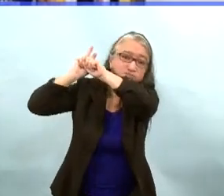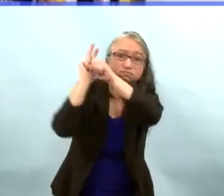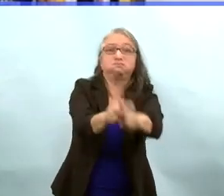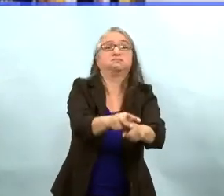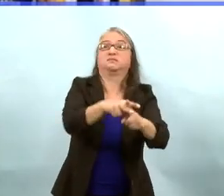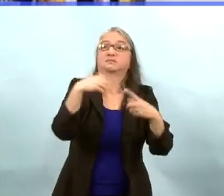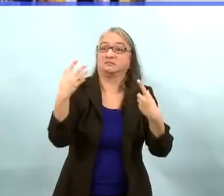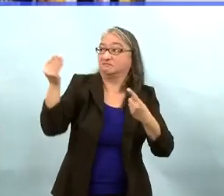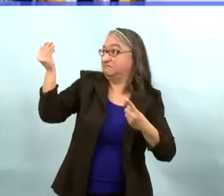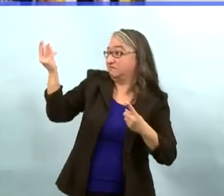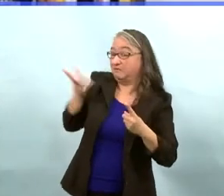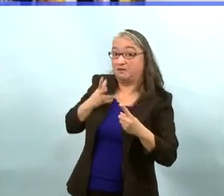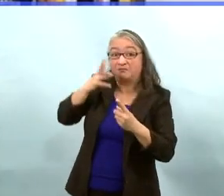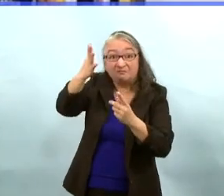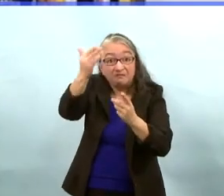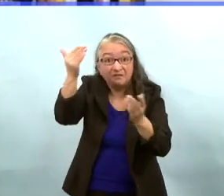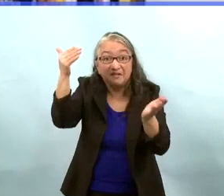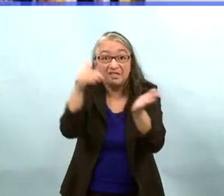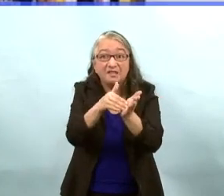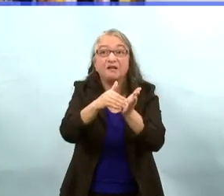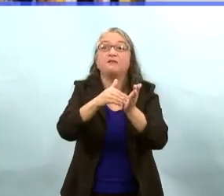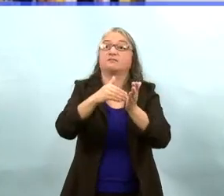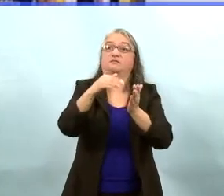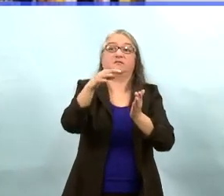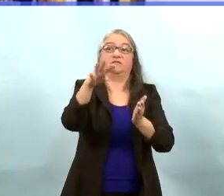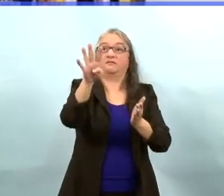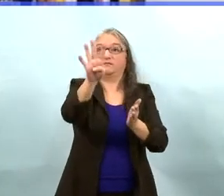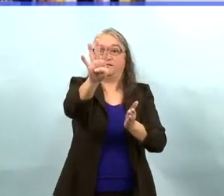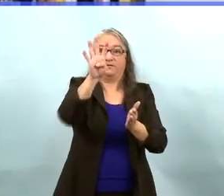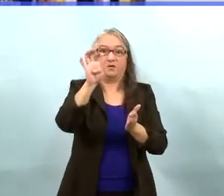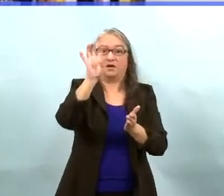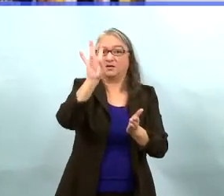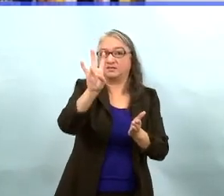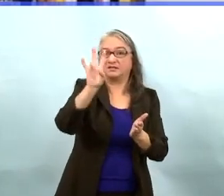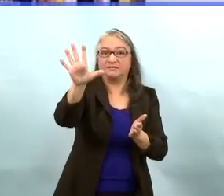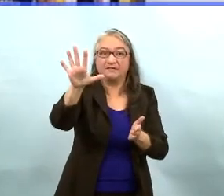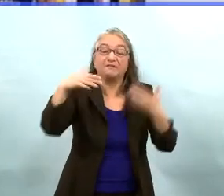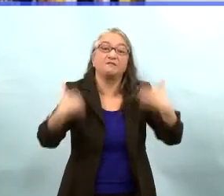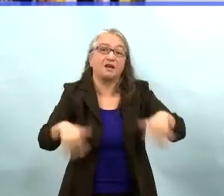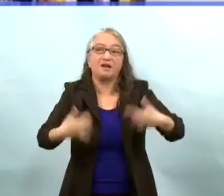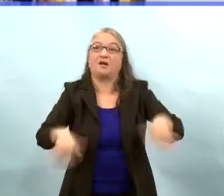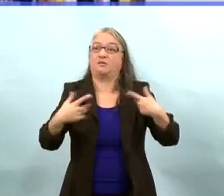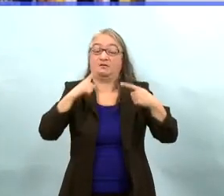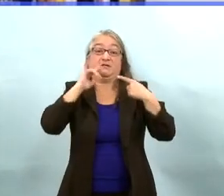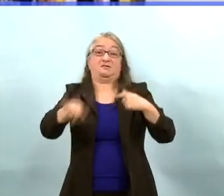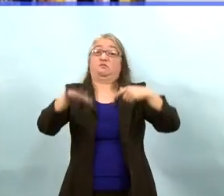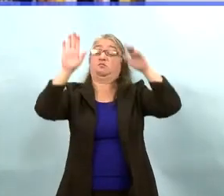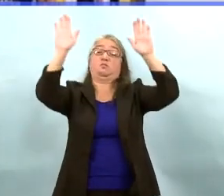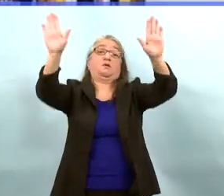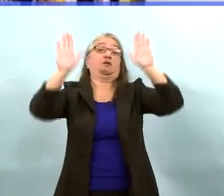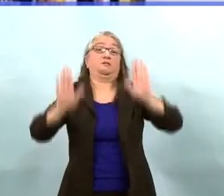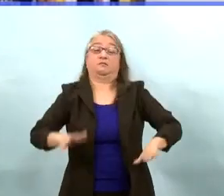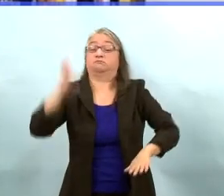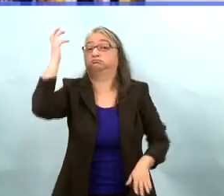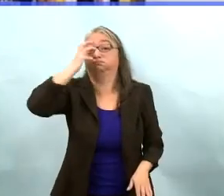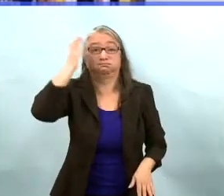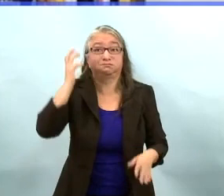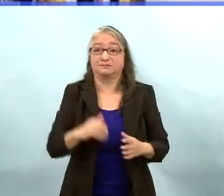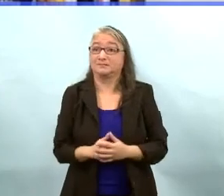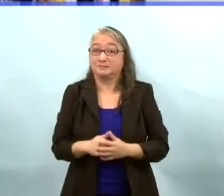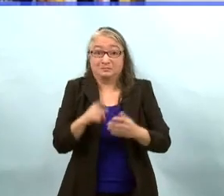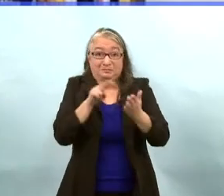15 400 et quelques rendez-vous. C'est absolument merveilleux d'entendre ça. Ça veut dire que plus